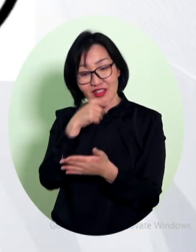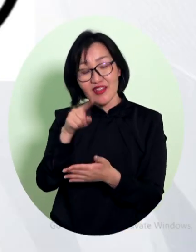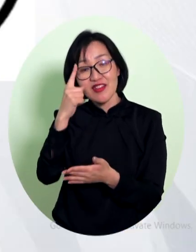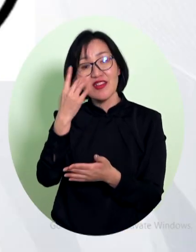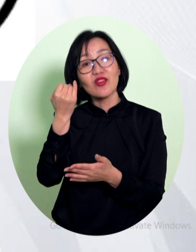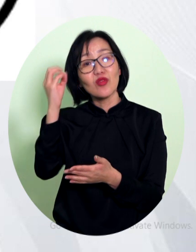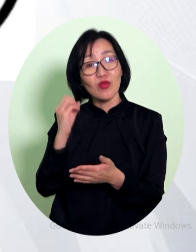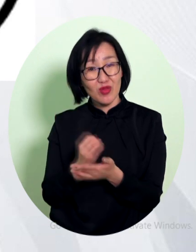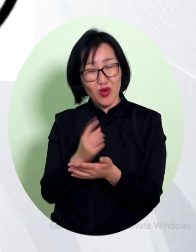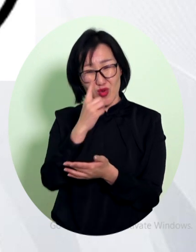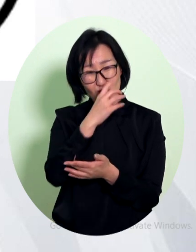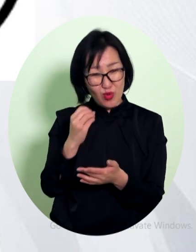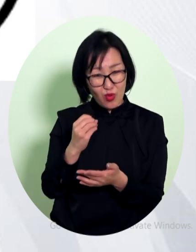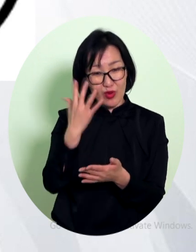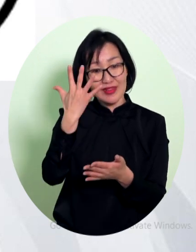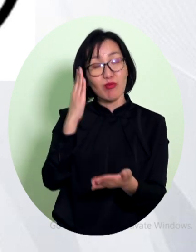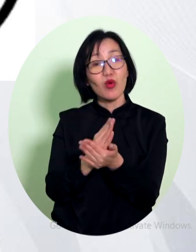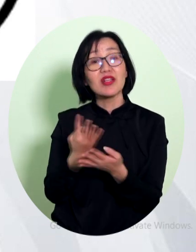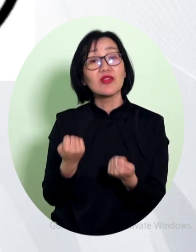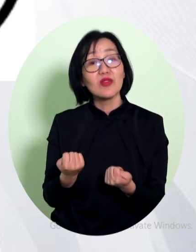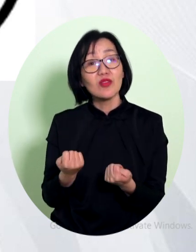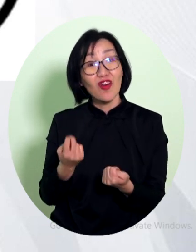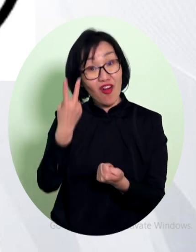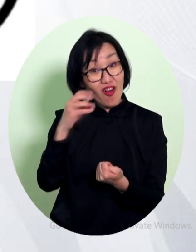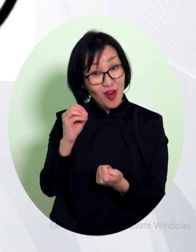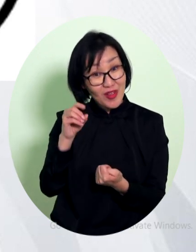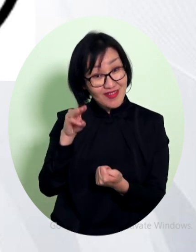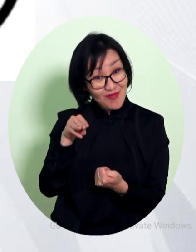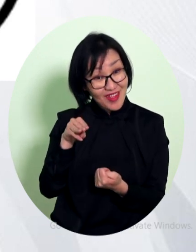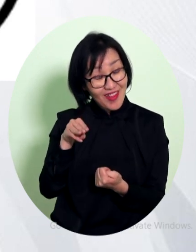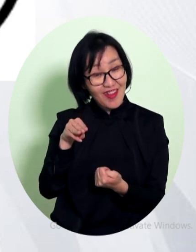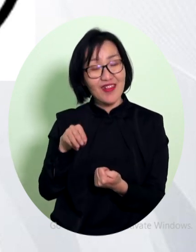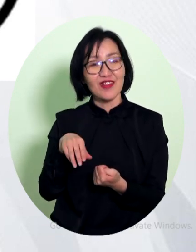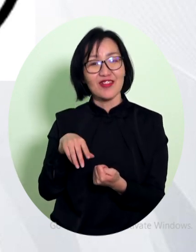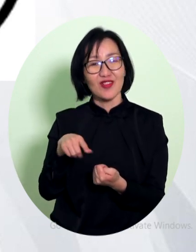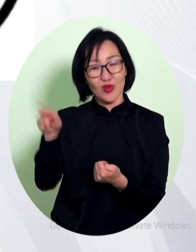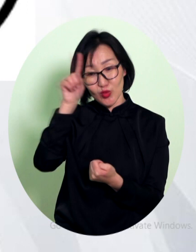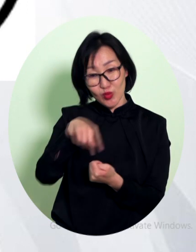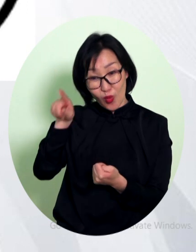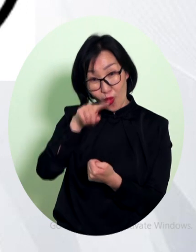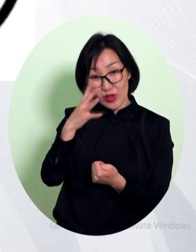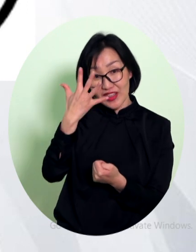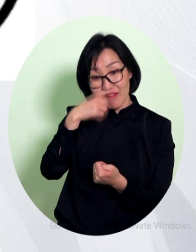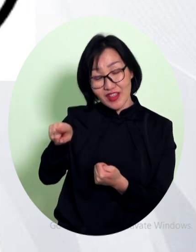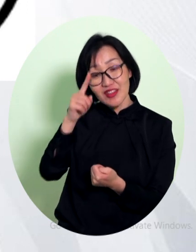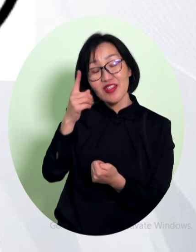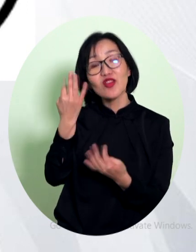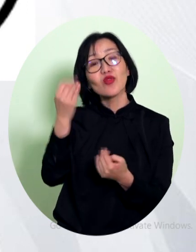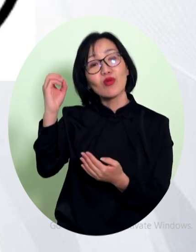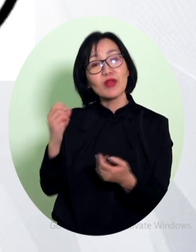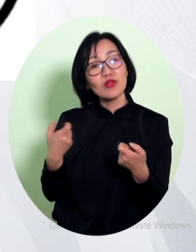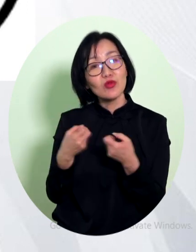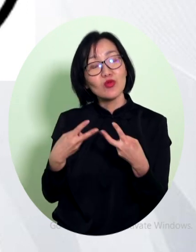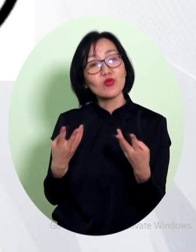нар 100-г таван тэнцээ хуваахад хэд байсан? 20 байсан. Тэгвэл мөн дугуйн тавны нэг нь хэдэн хувьтай тэнцээ байх нь